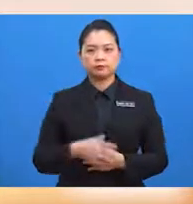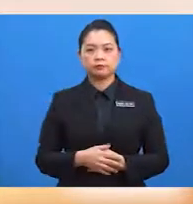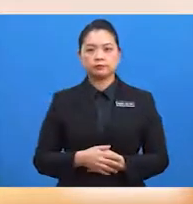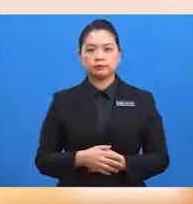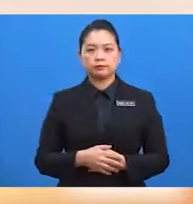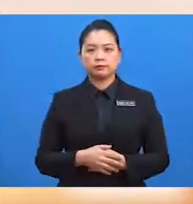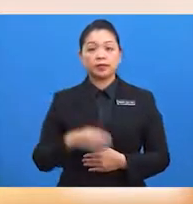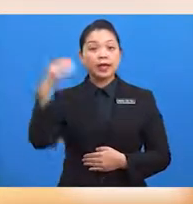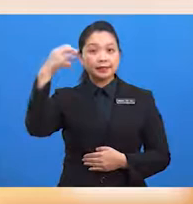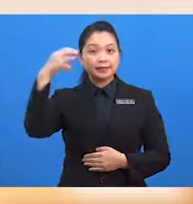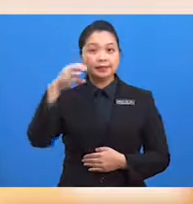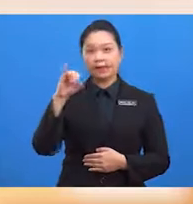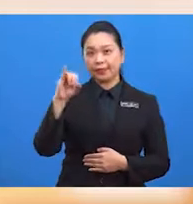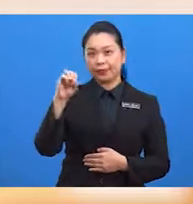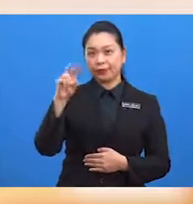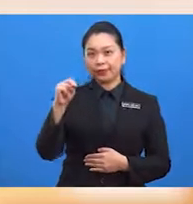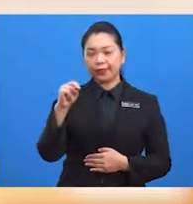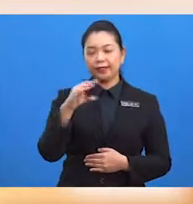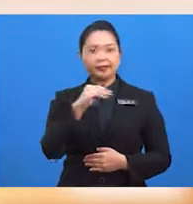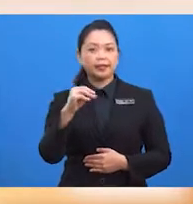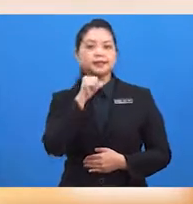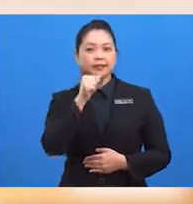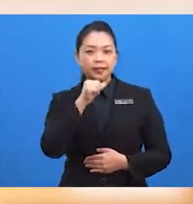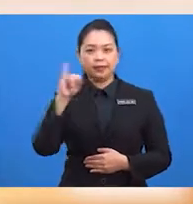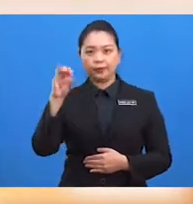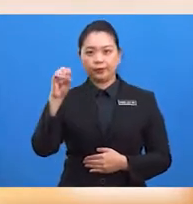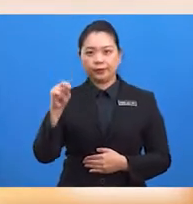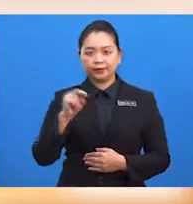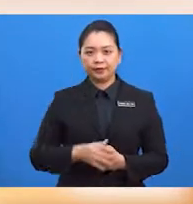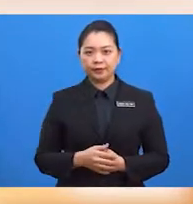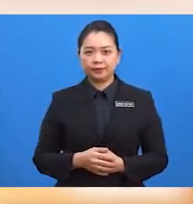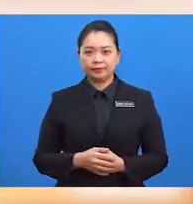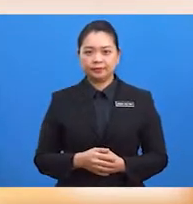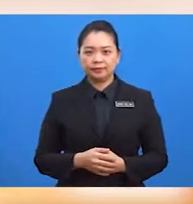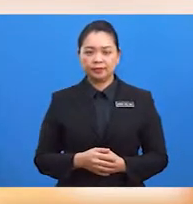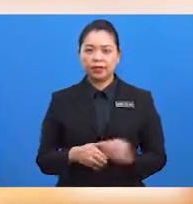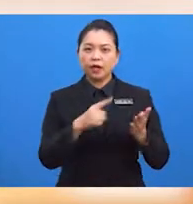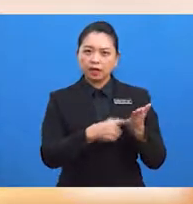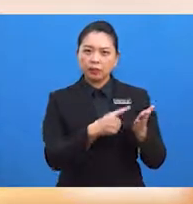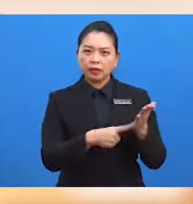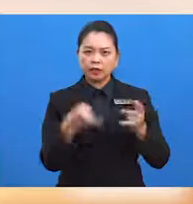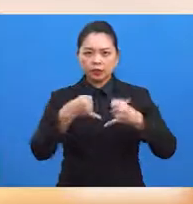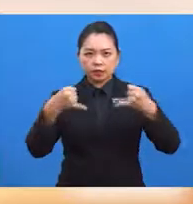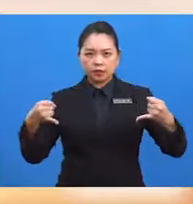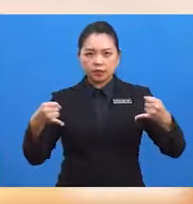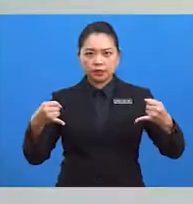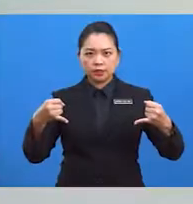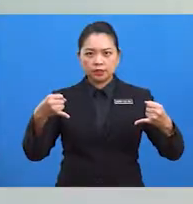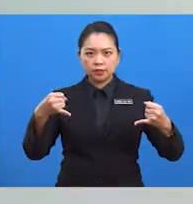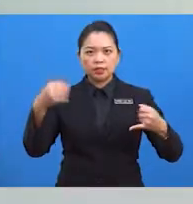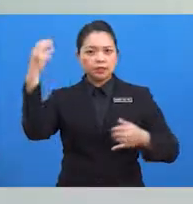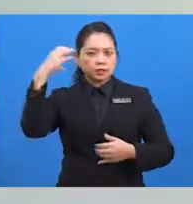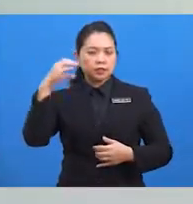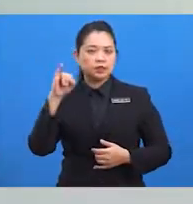Segaran mengayun dan siaran tidak mengayun Apakah jenis sinaran